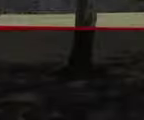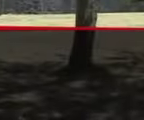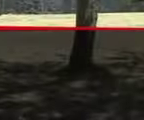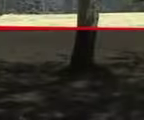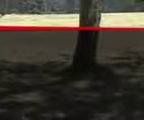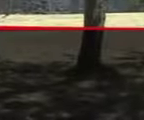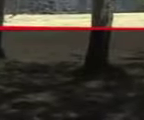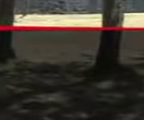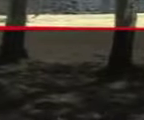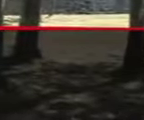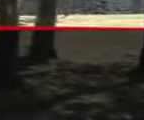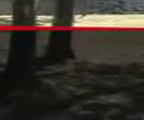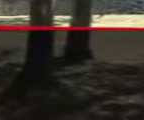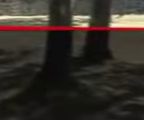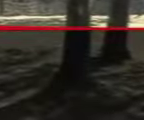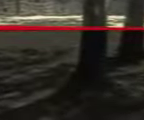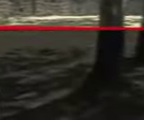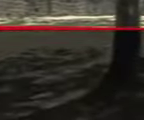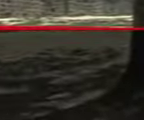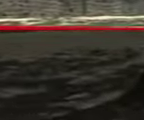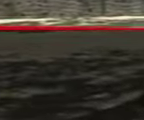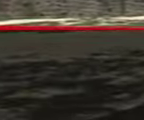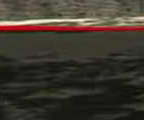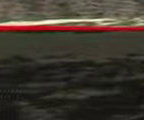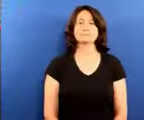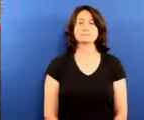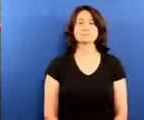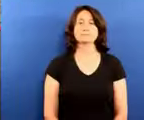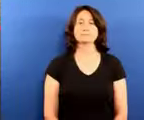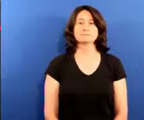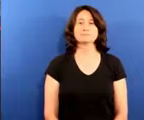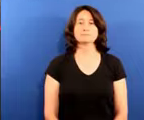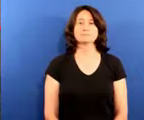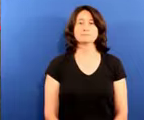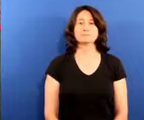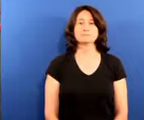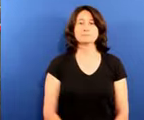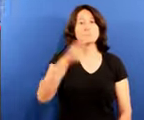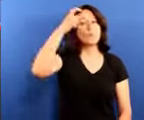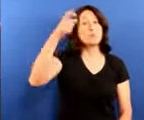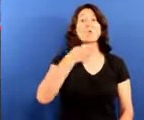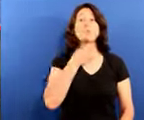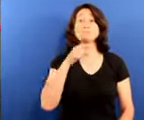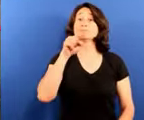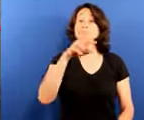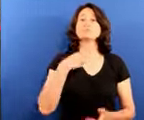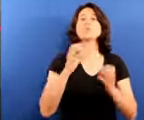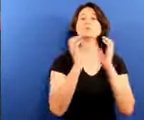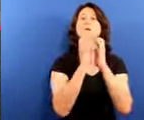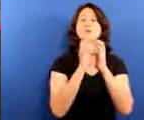Bizkeiko foru aldo handiak muñatonezko gaztelua jenderen zatirekidu eta bizitagidatuen programa eskintzen saie,